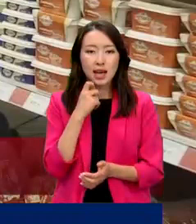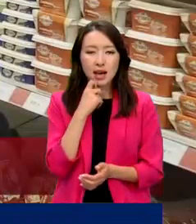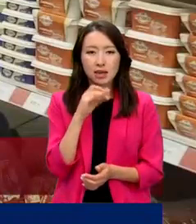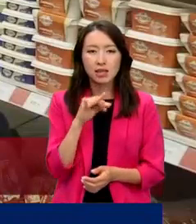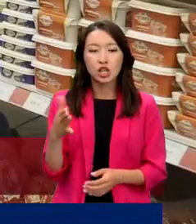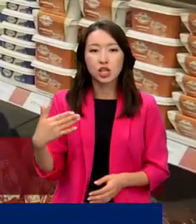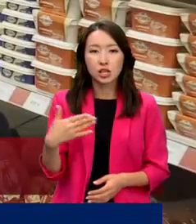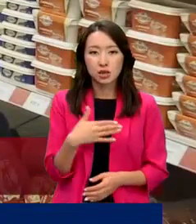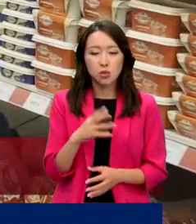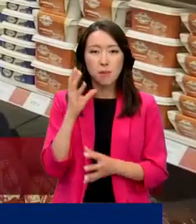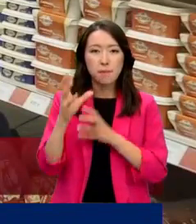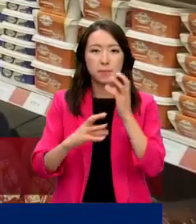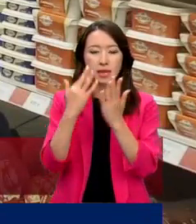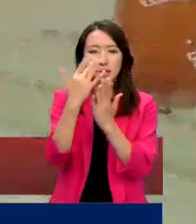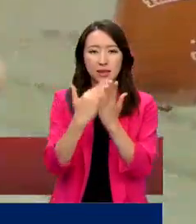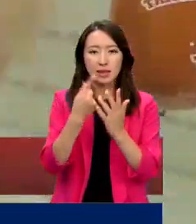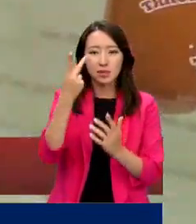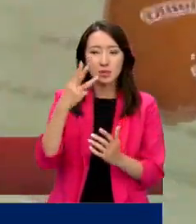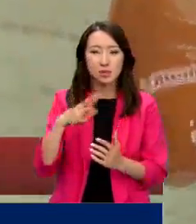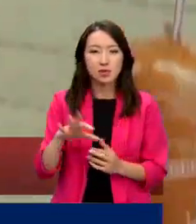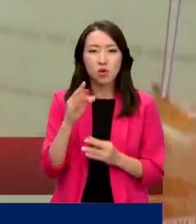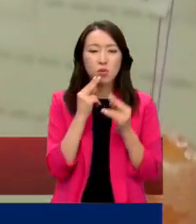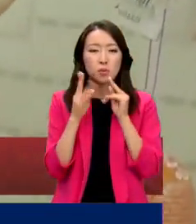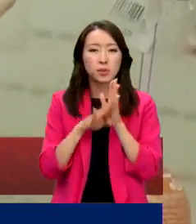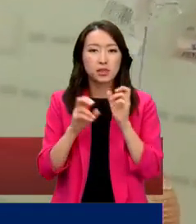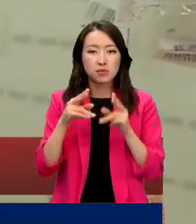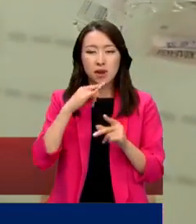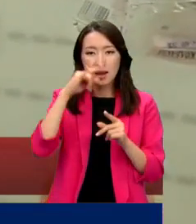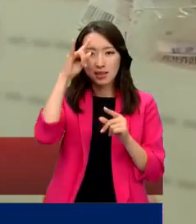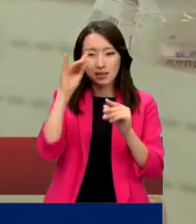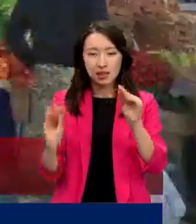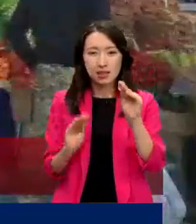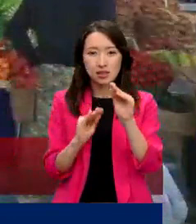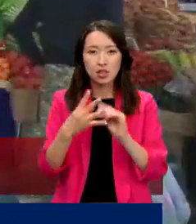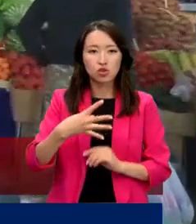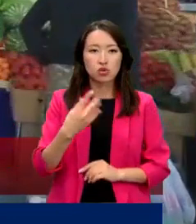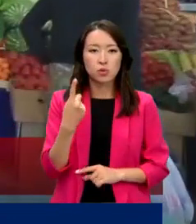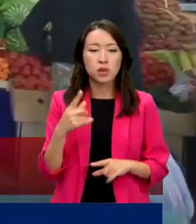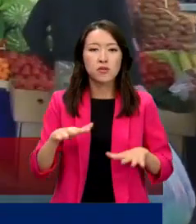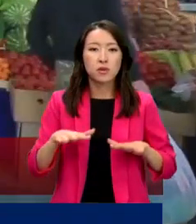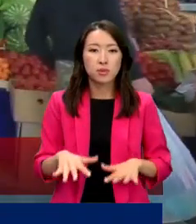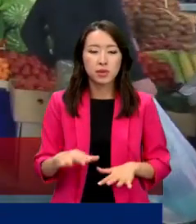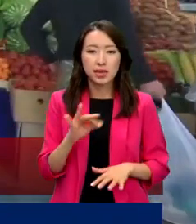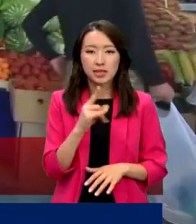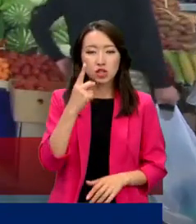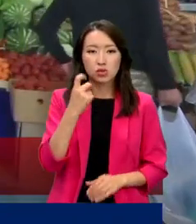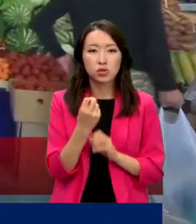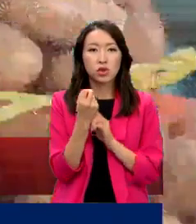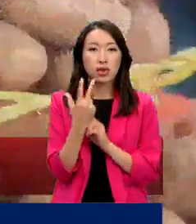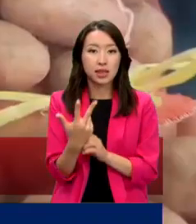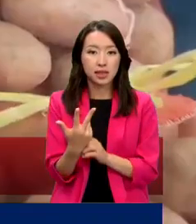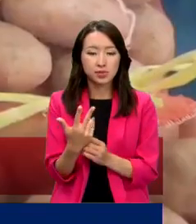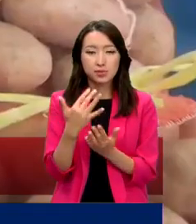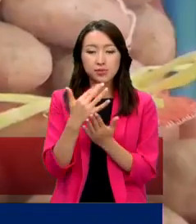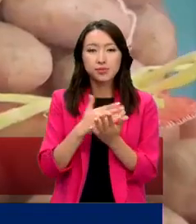рейтинге стран мира по продовольственной безопасности за прошлый год Казахстан расположился на 41 месте из 113.